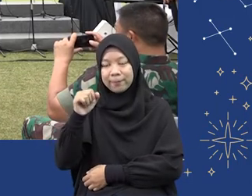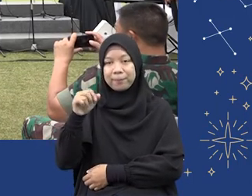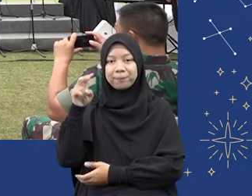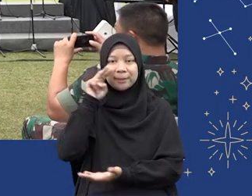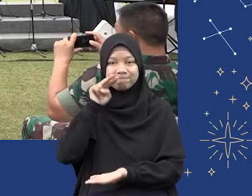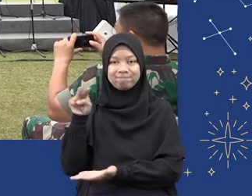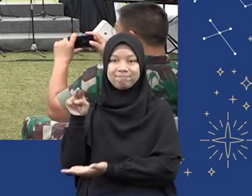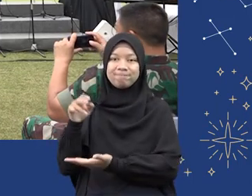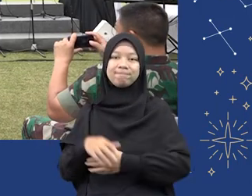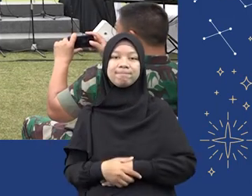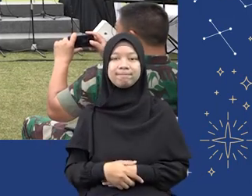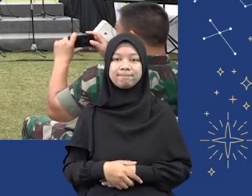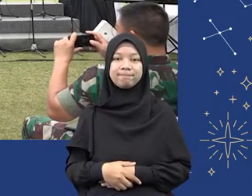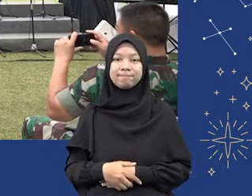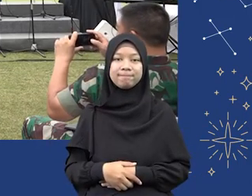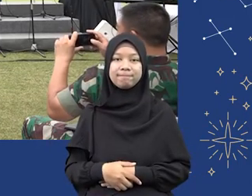astronomi